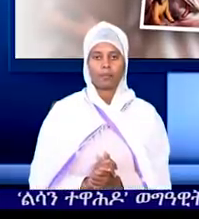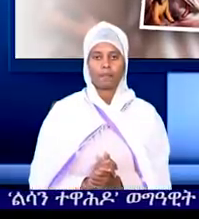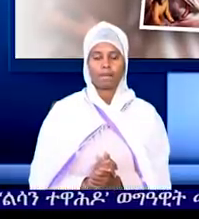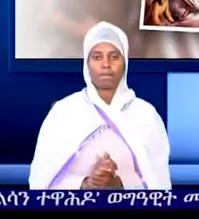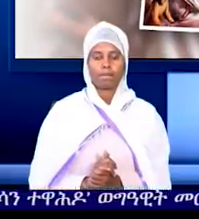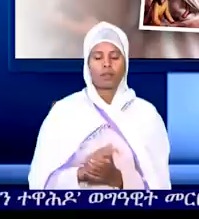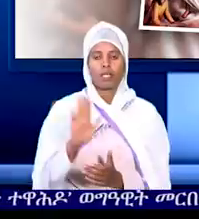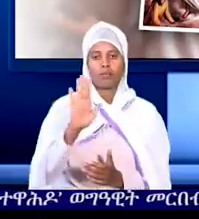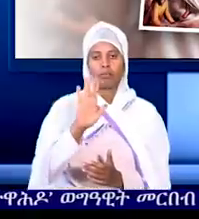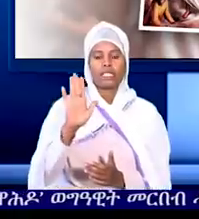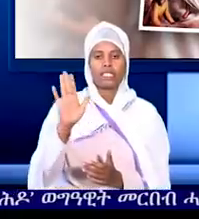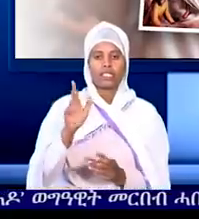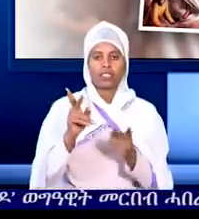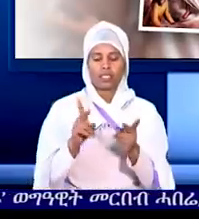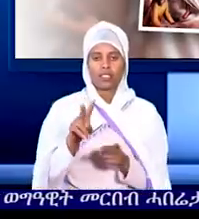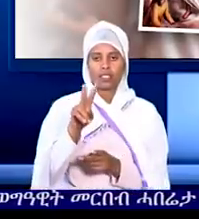እስራን